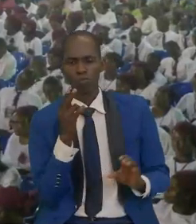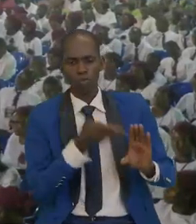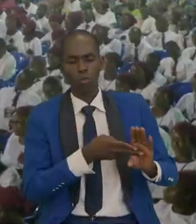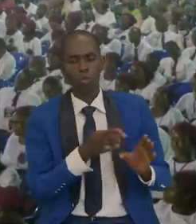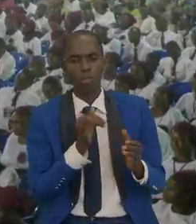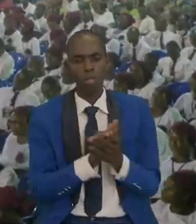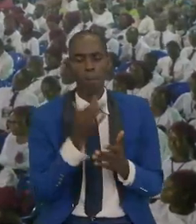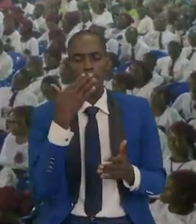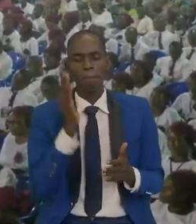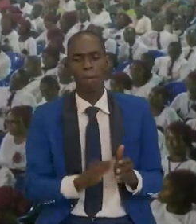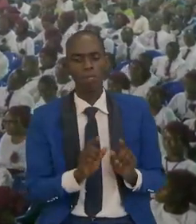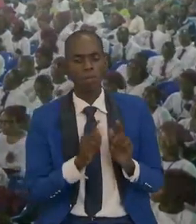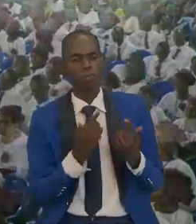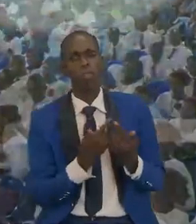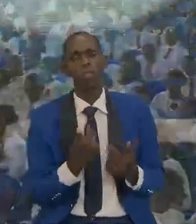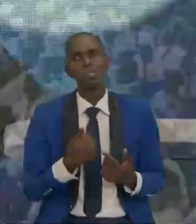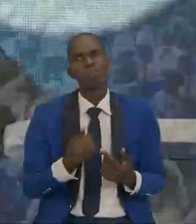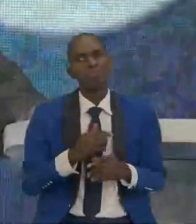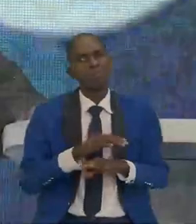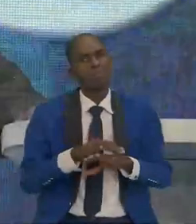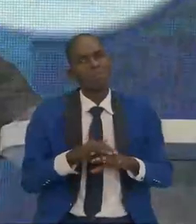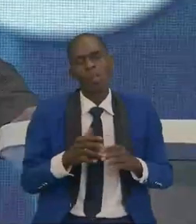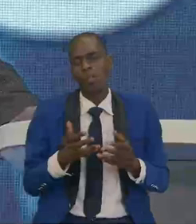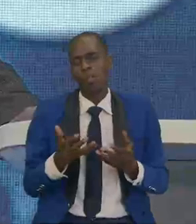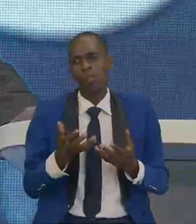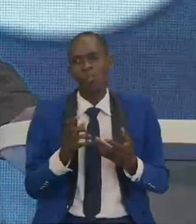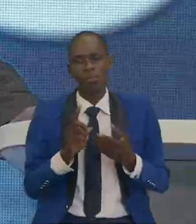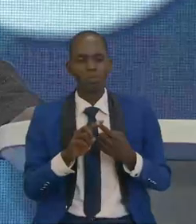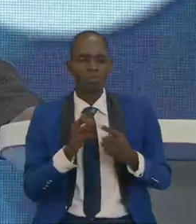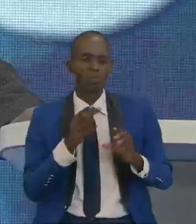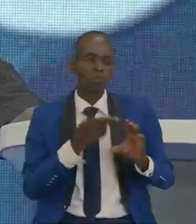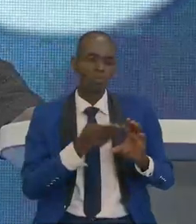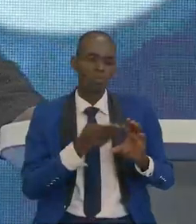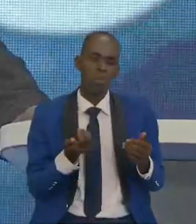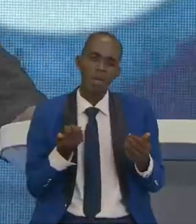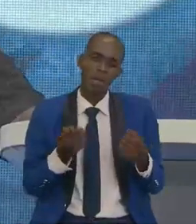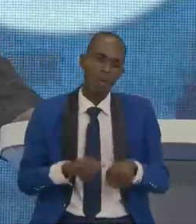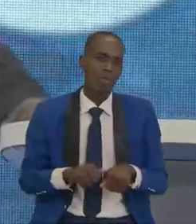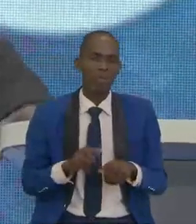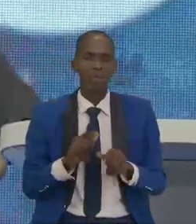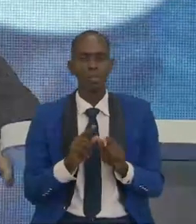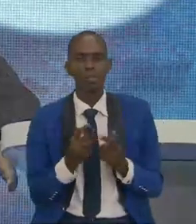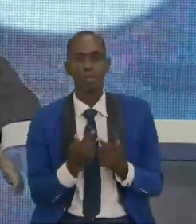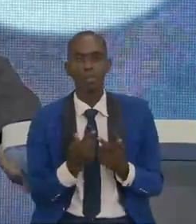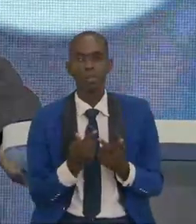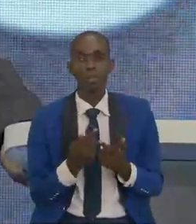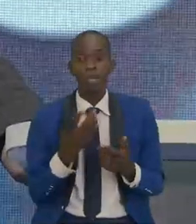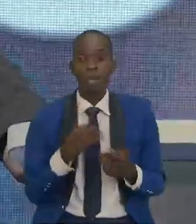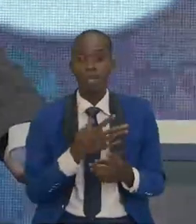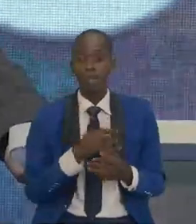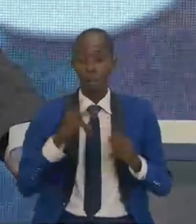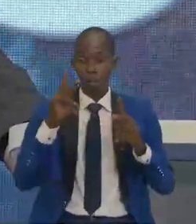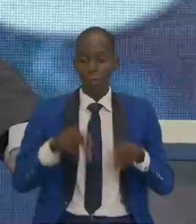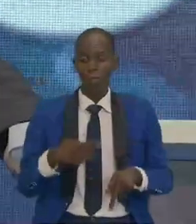empoisonné. Et que, joins-toi à ce gang. Moi, je ne veux pas me joindre à